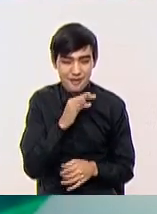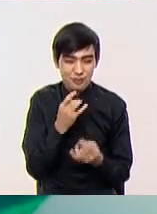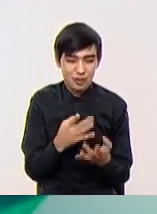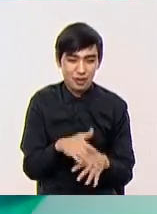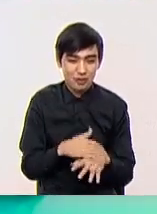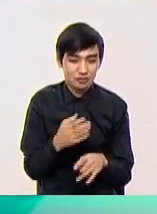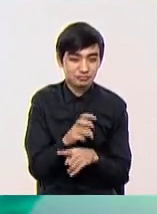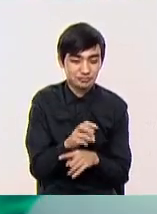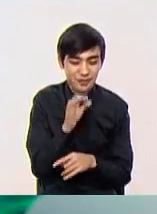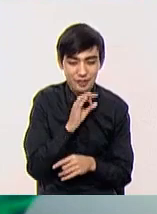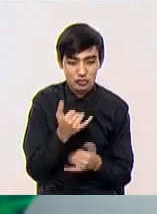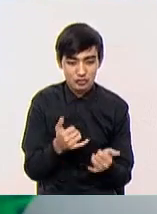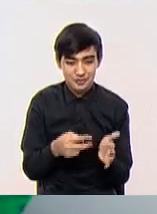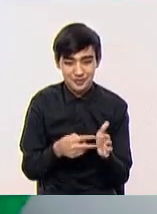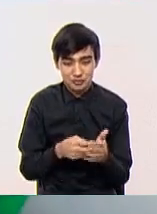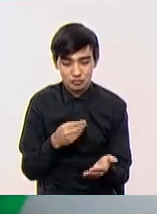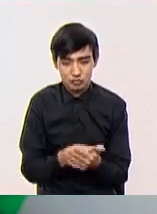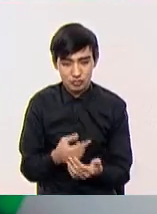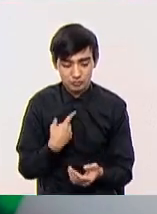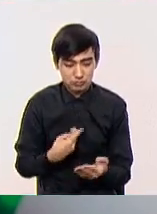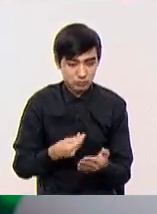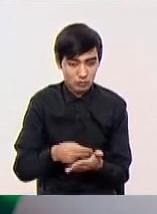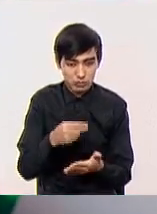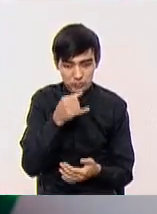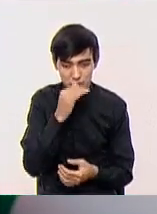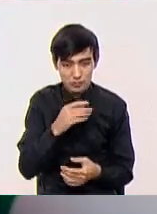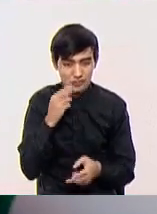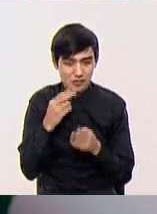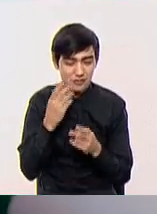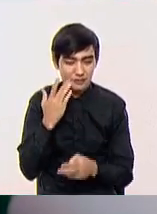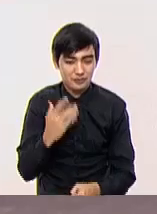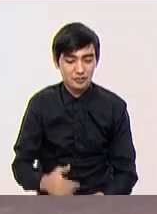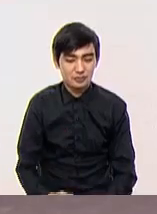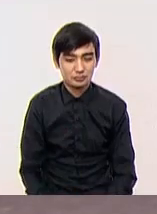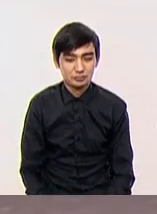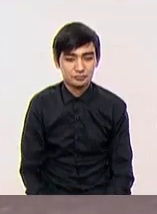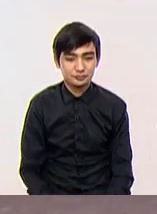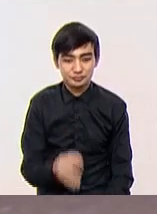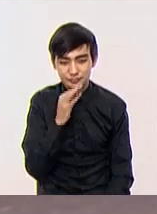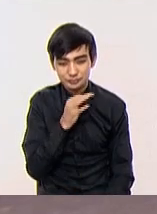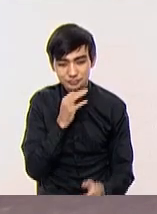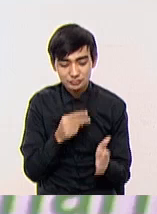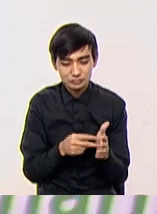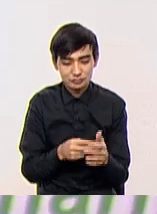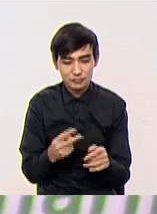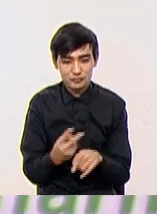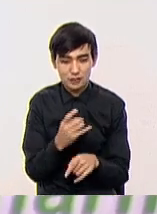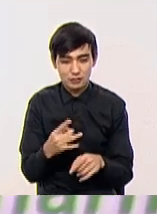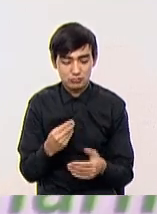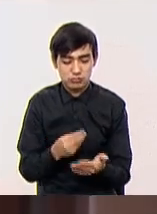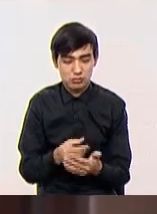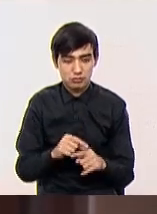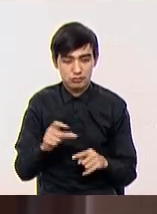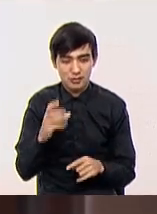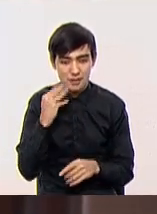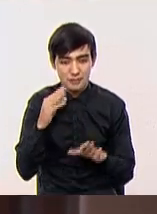дәріханалардағы қазіргі бағаның өзі қалтамызды қағып барады деп жиі шағымданады. Дәрі-дәрмектің бағасы екесе қымбаттап кетті